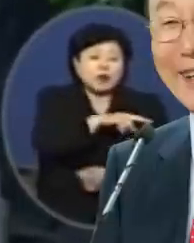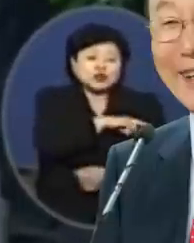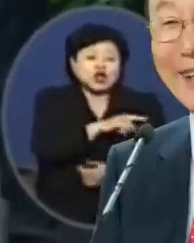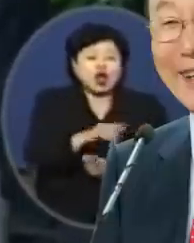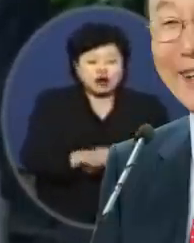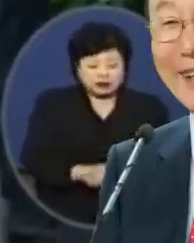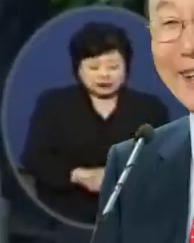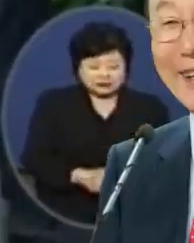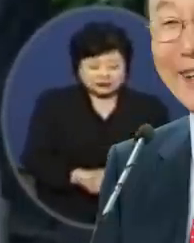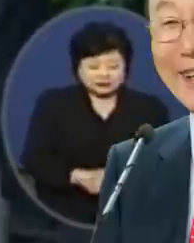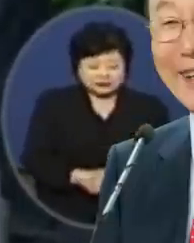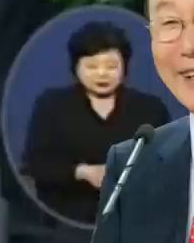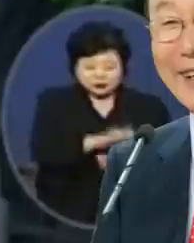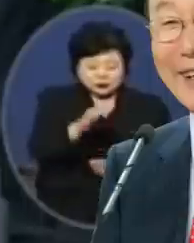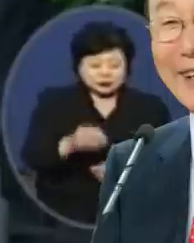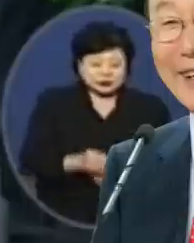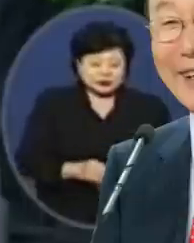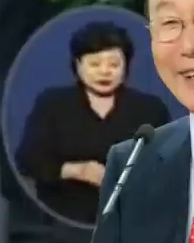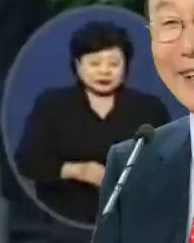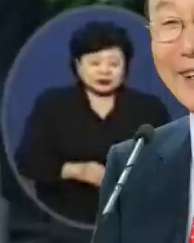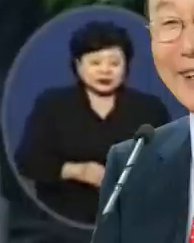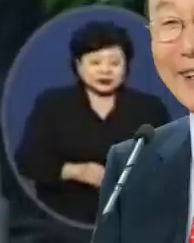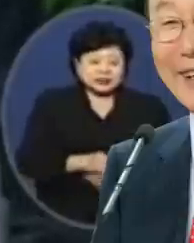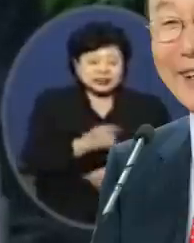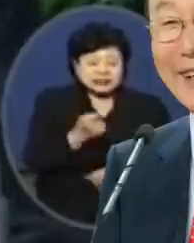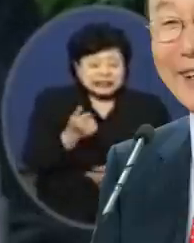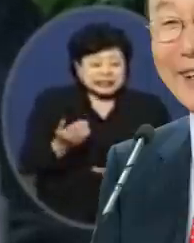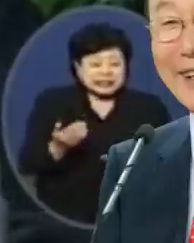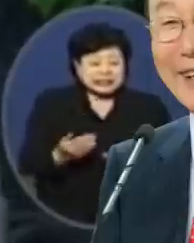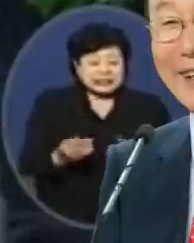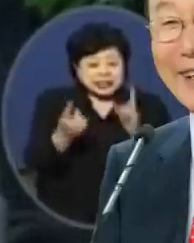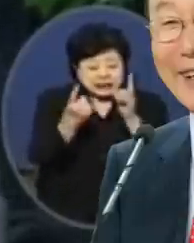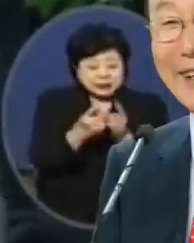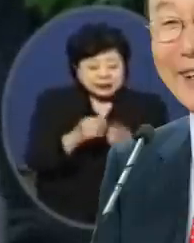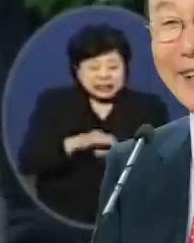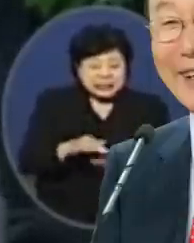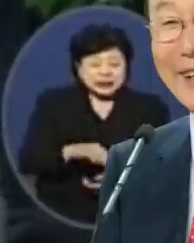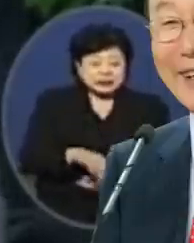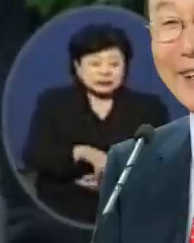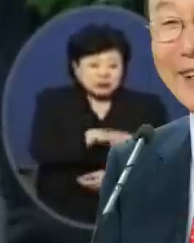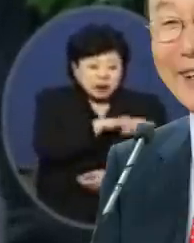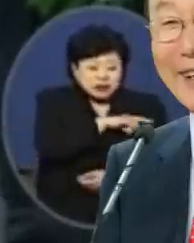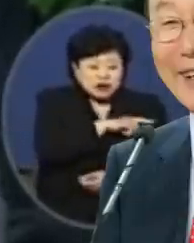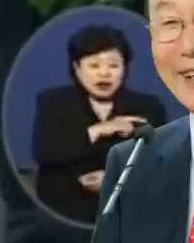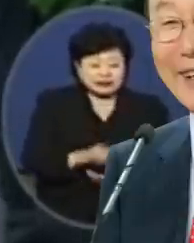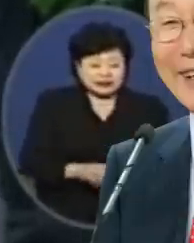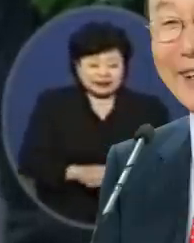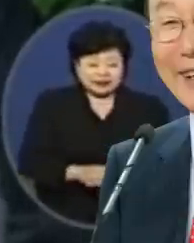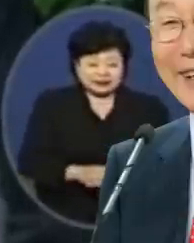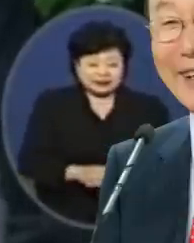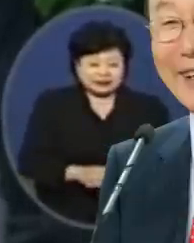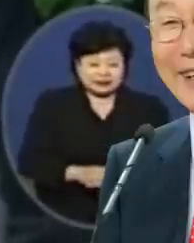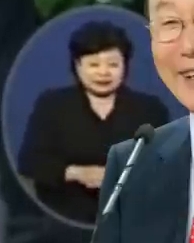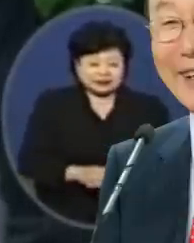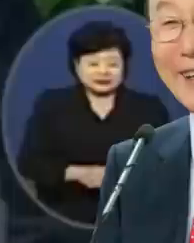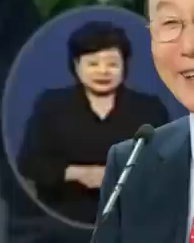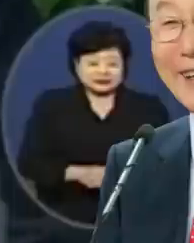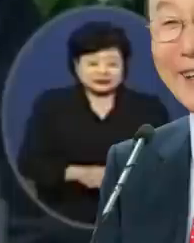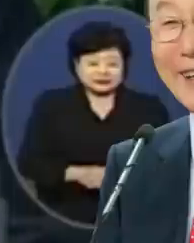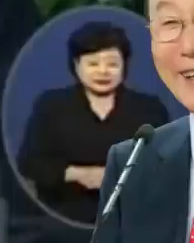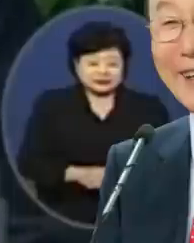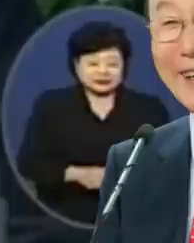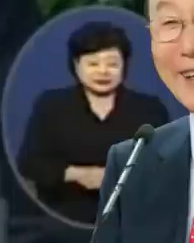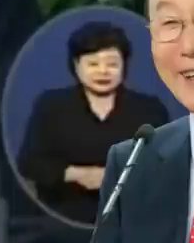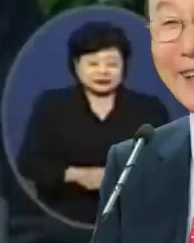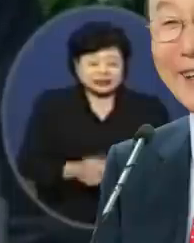것입니다. 우리는 크고 적은 일이 다가오면 계산부터 먼저 합니다. 이거 괜찮을까요?